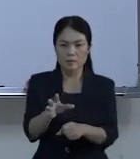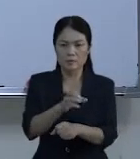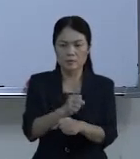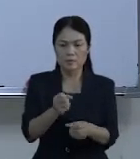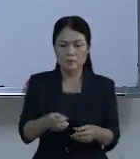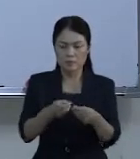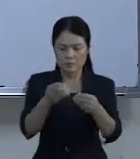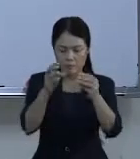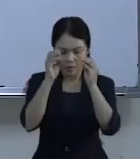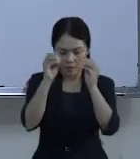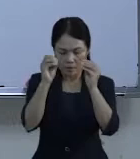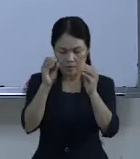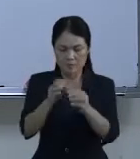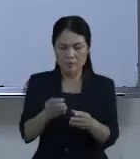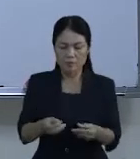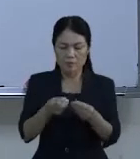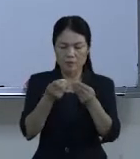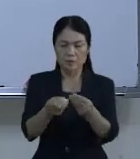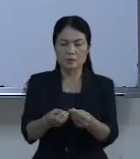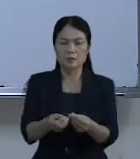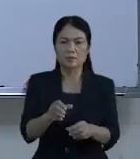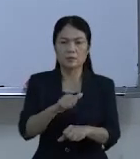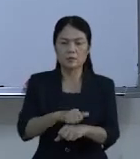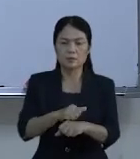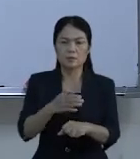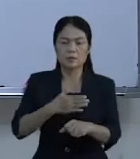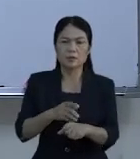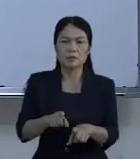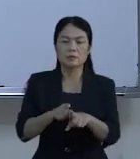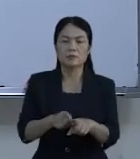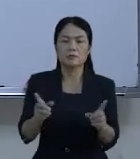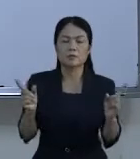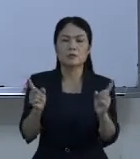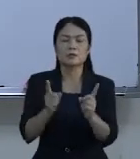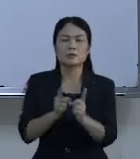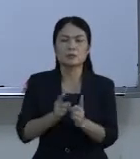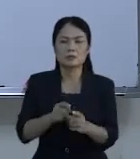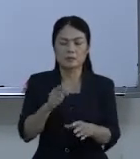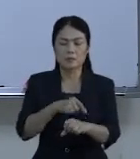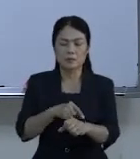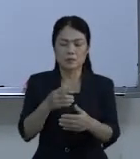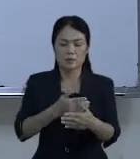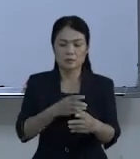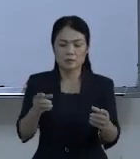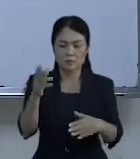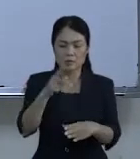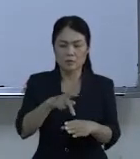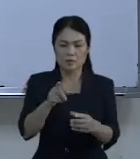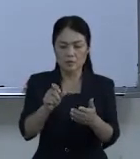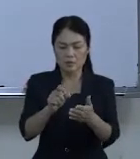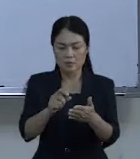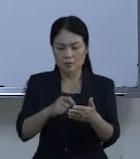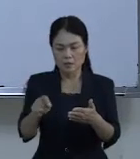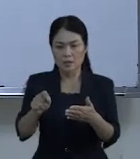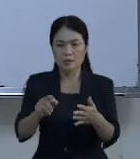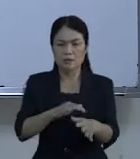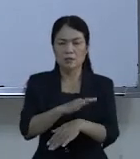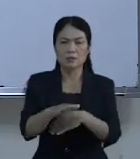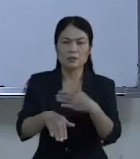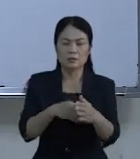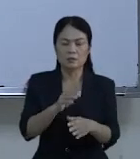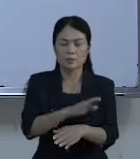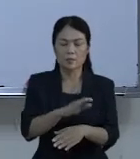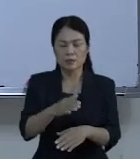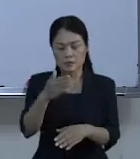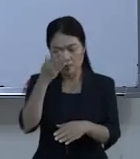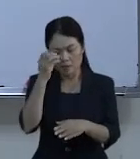tạo lục cung là cung và con vĩnh hay cái cà lục cung còn chẳng đáy những chuột kia nếu mà có những châu rùa cài từng ở kia là con á hay con cùng